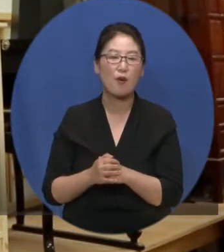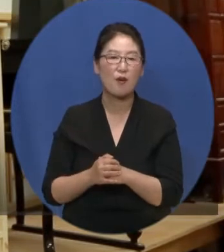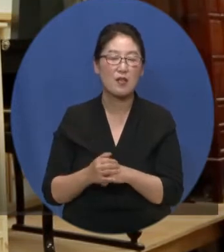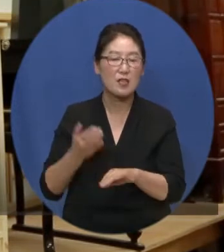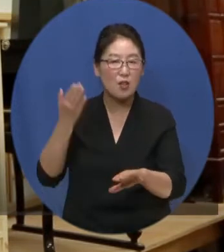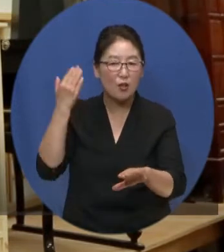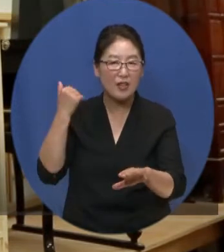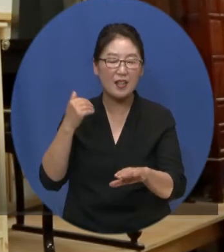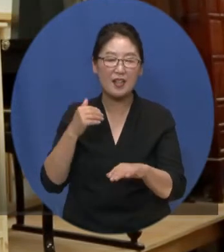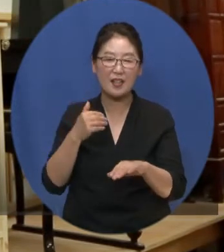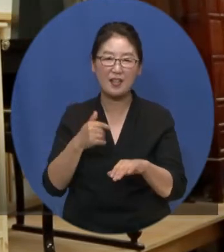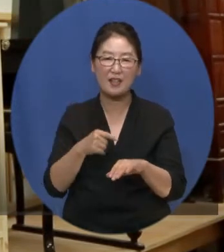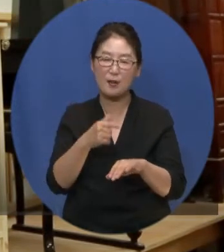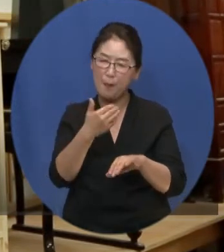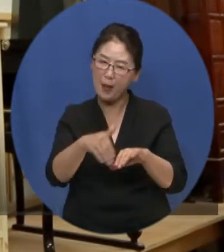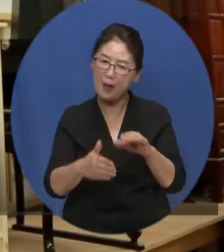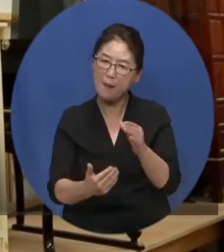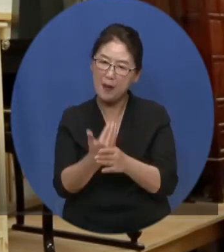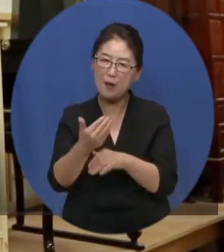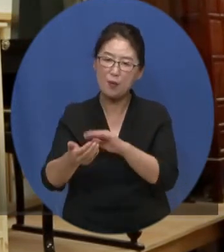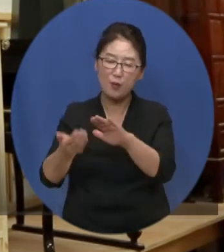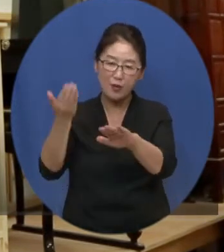가끔 닥쳤을 때는